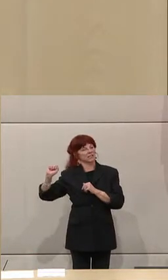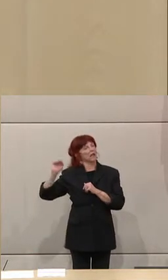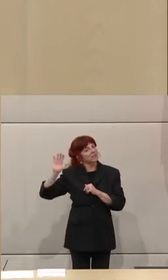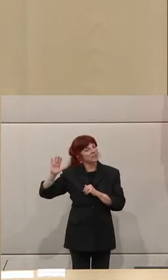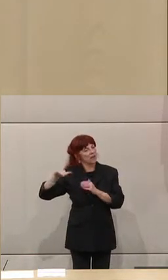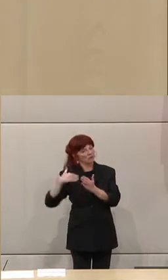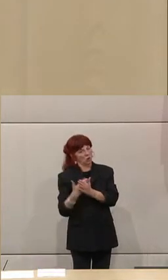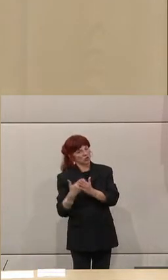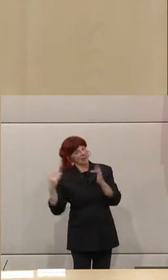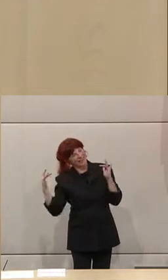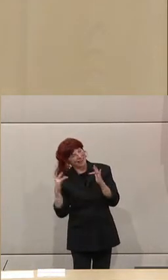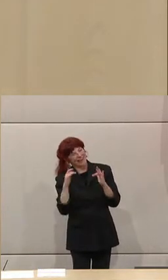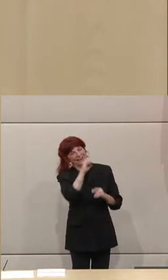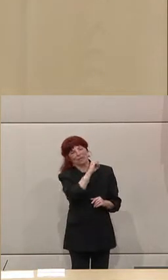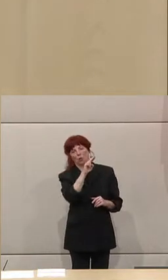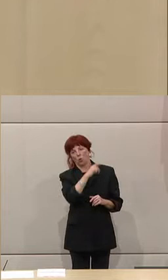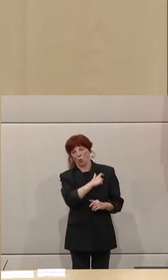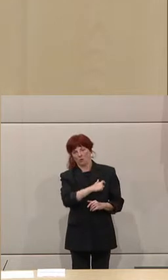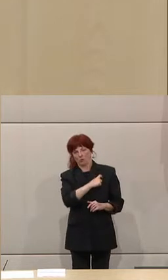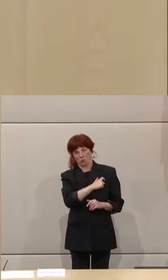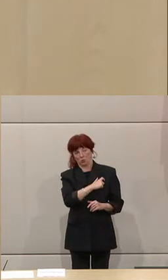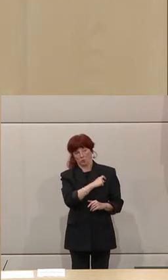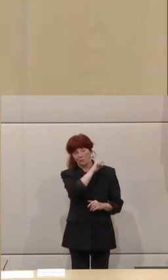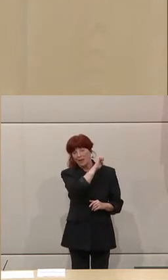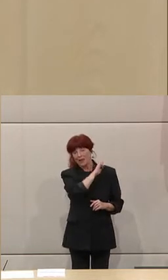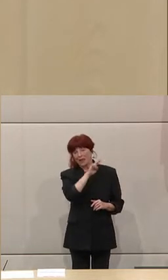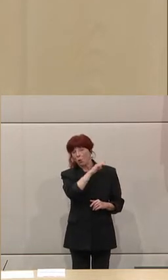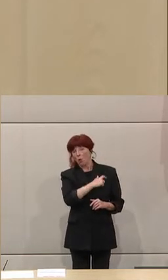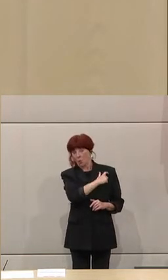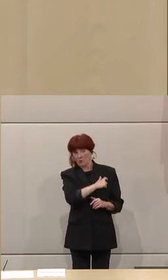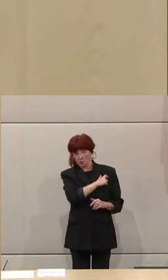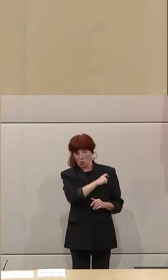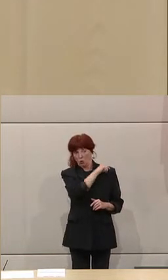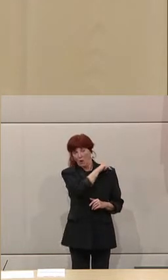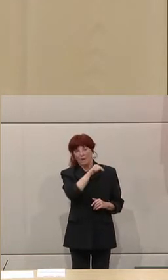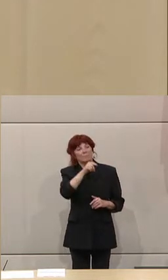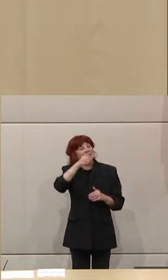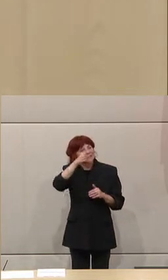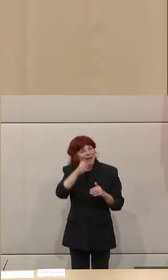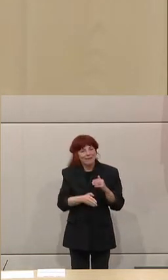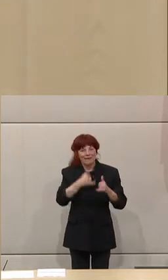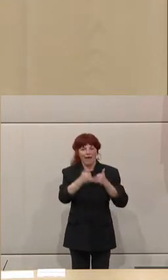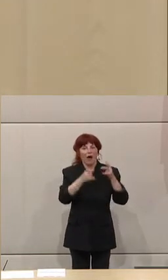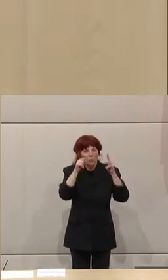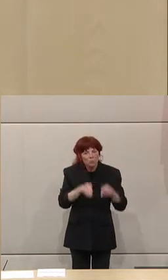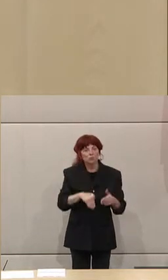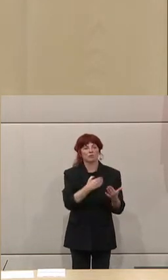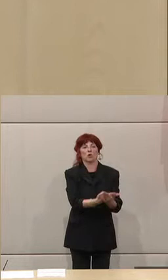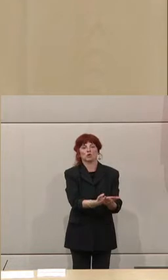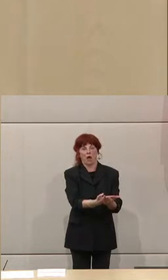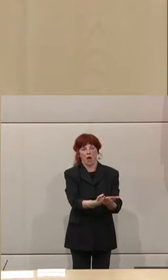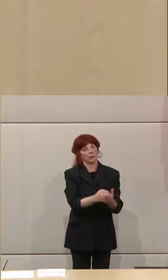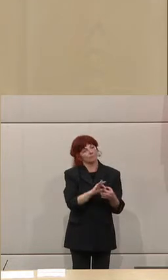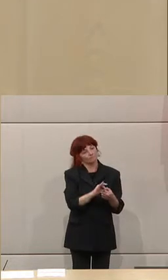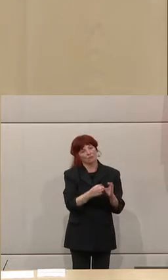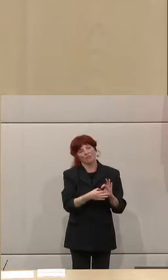Ende des Jahres die Europäische Kommission einen Vorschlag über eine Verlängerung bringen muss. Und die